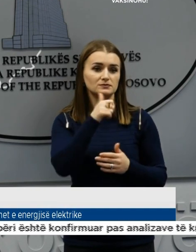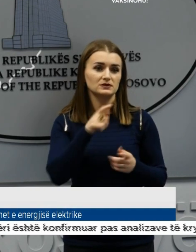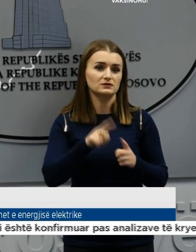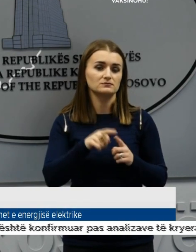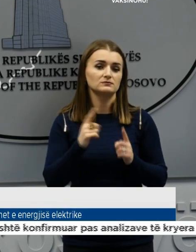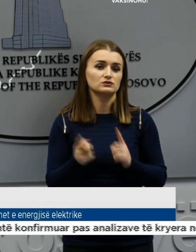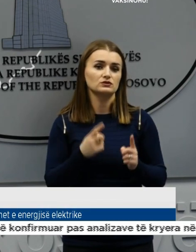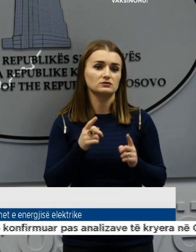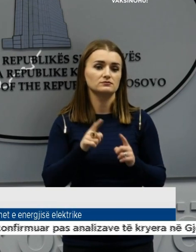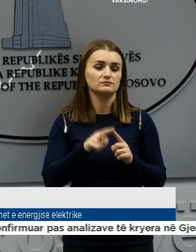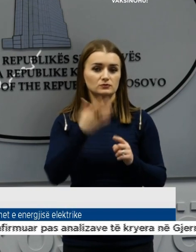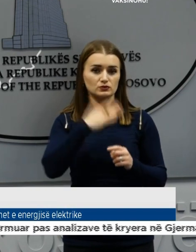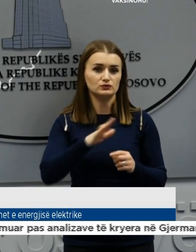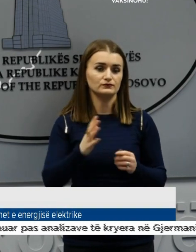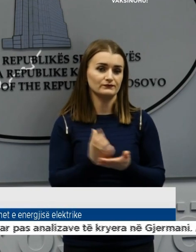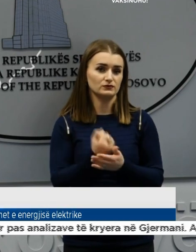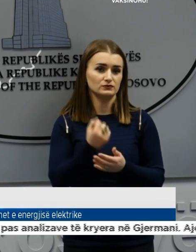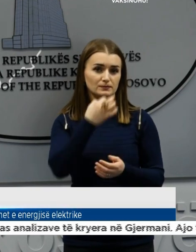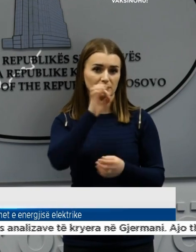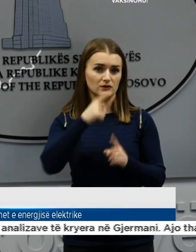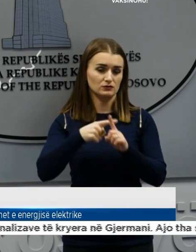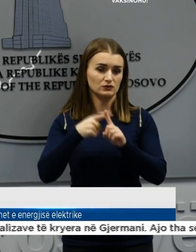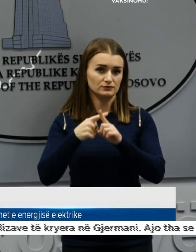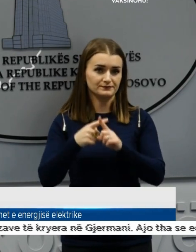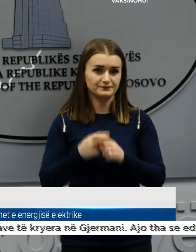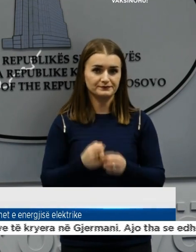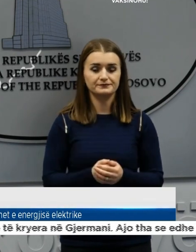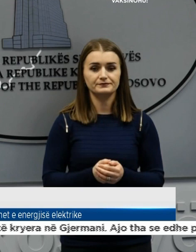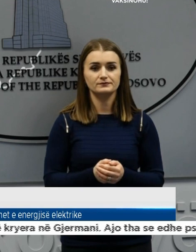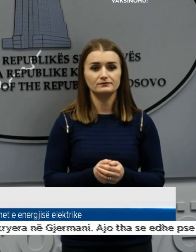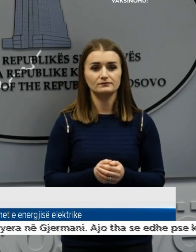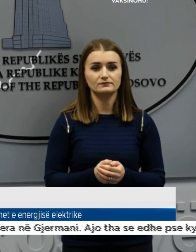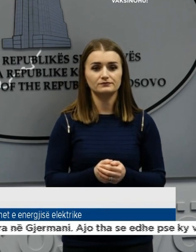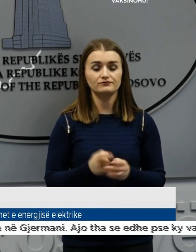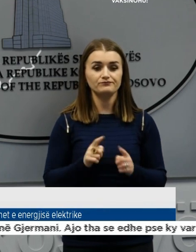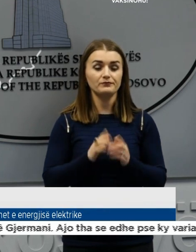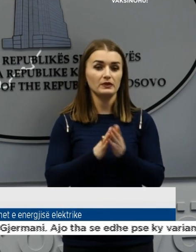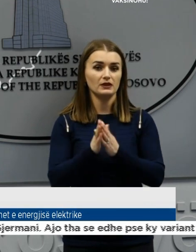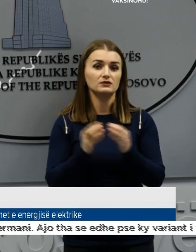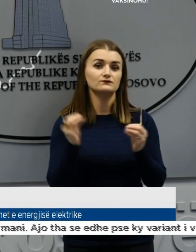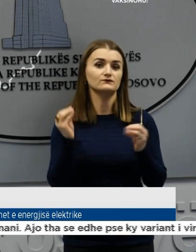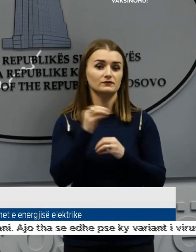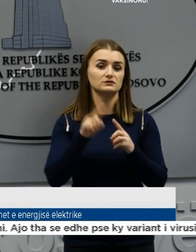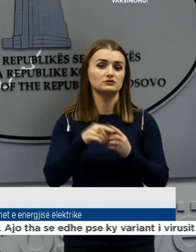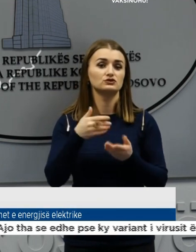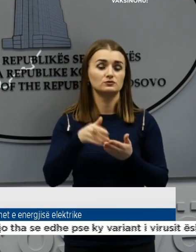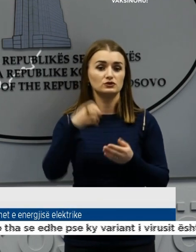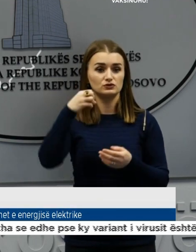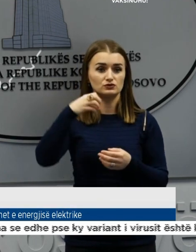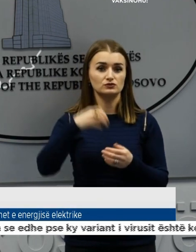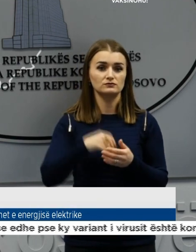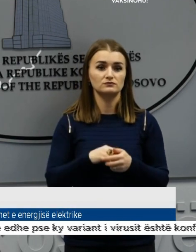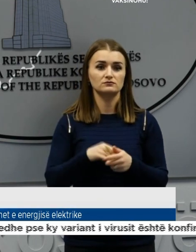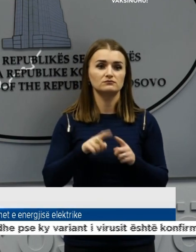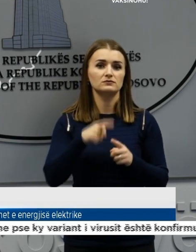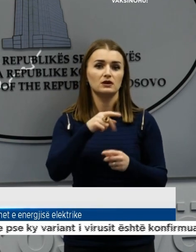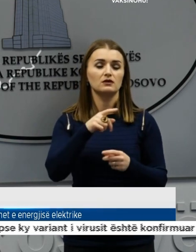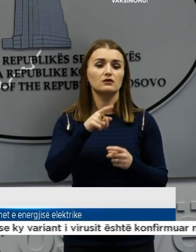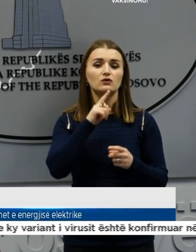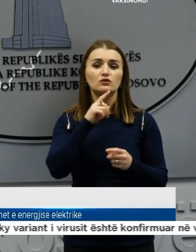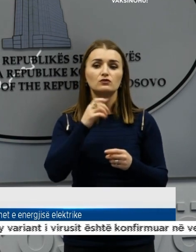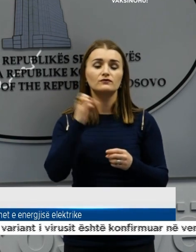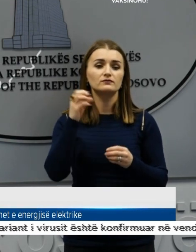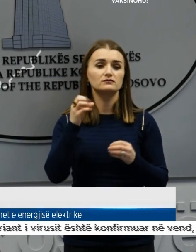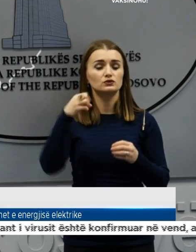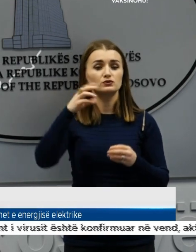situatë e jashtëzakonshme. Kërkesa më e madhe e energjisë elektrike në Kosovë vjen nga konsumatorët familjarë. Andaj një